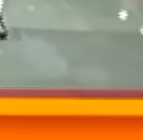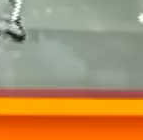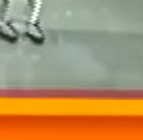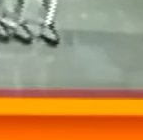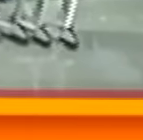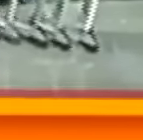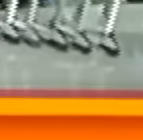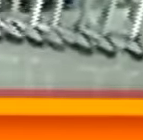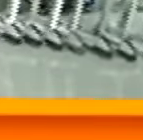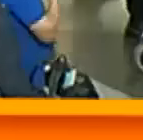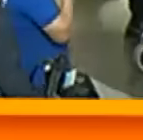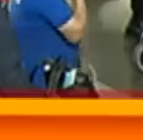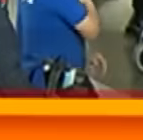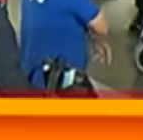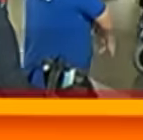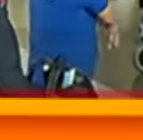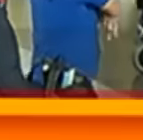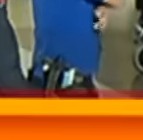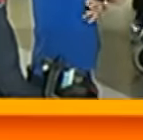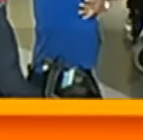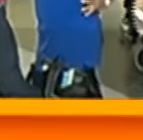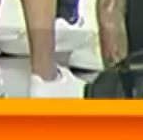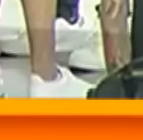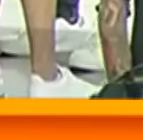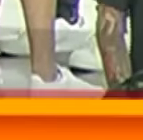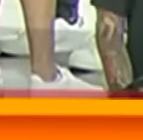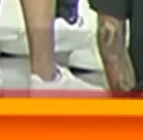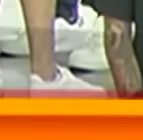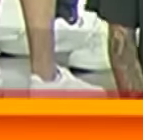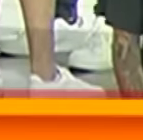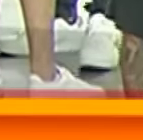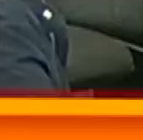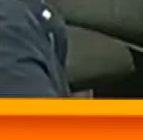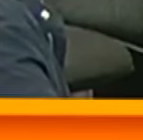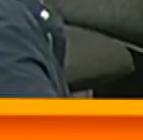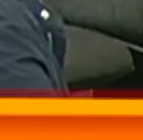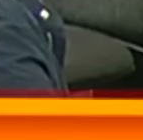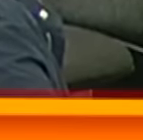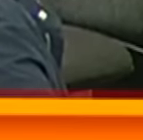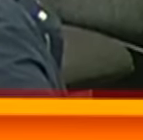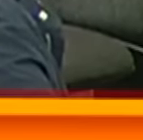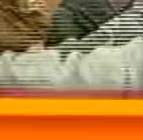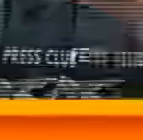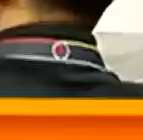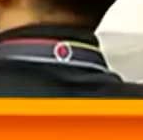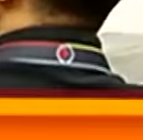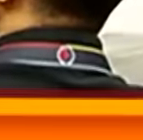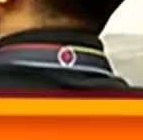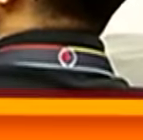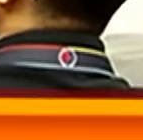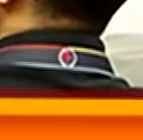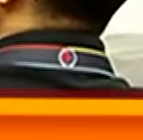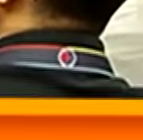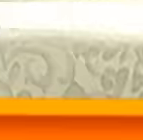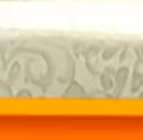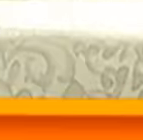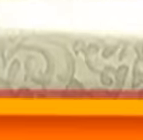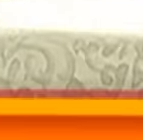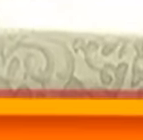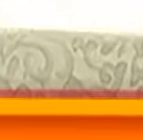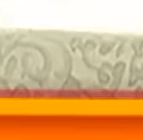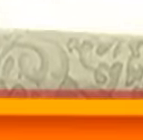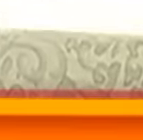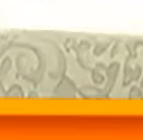Singil sa pamasahe sa airlines, posible ring magmahal kasunod ng senelyuhang pagsasapribado ng NAIA. Trabaho ng mga empleyado ng